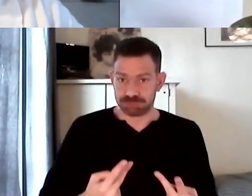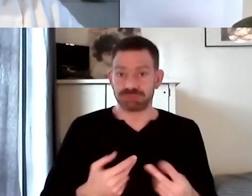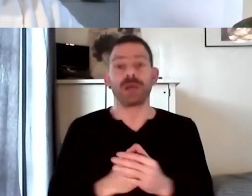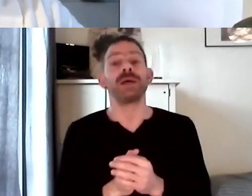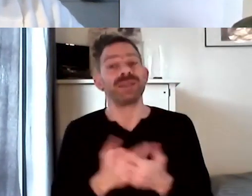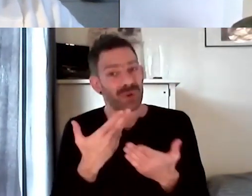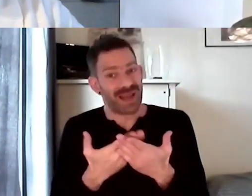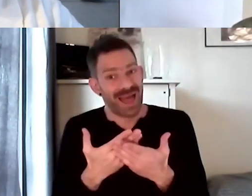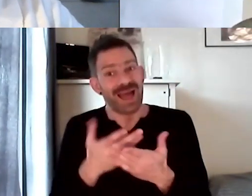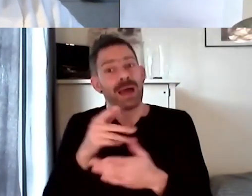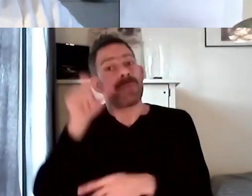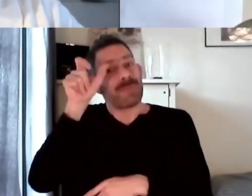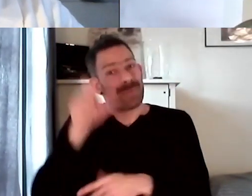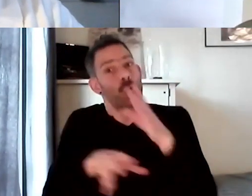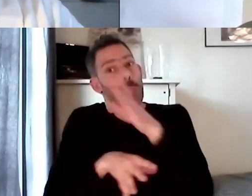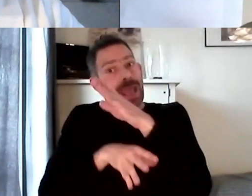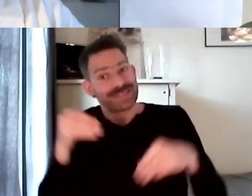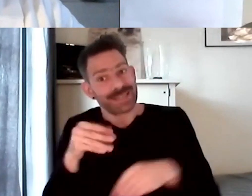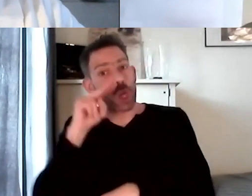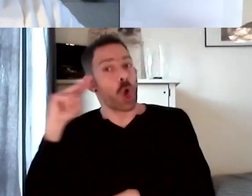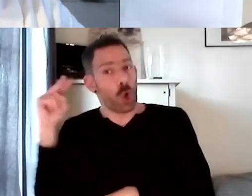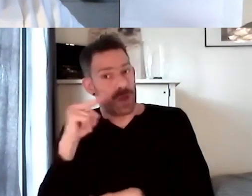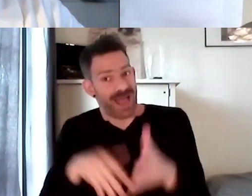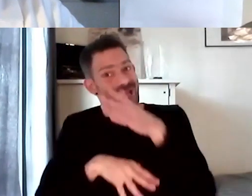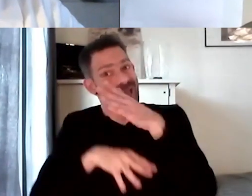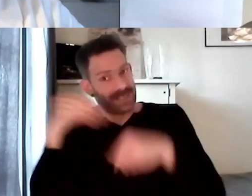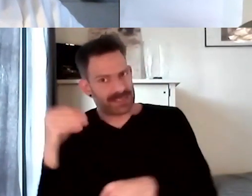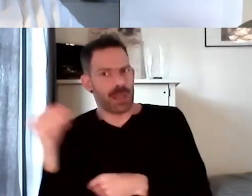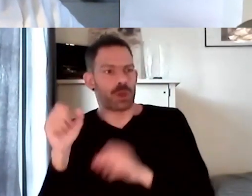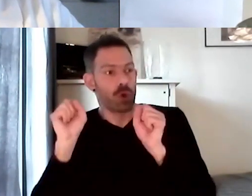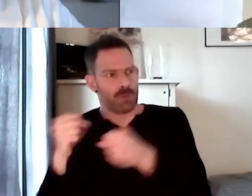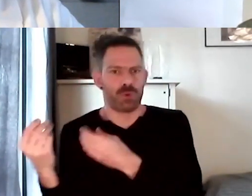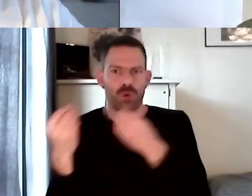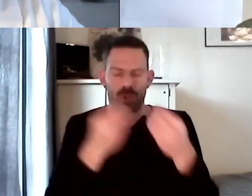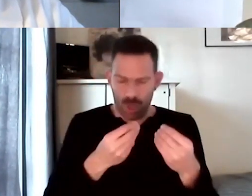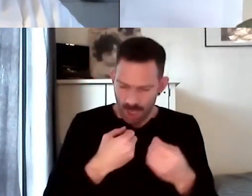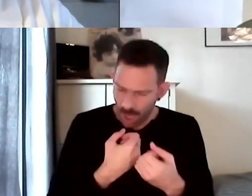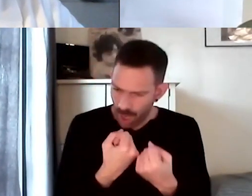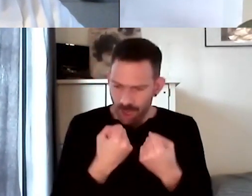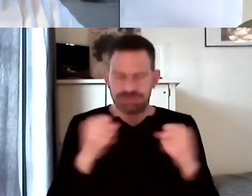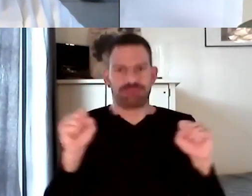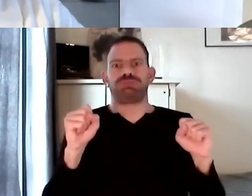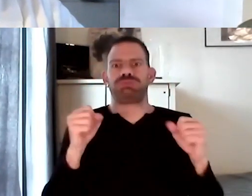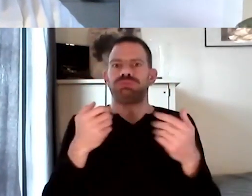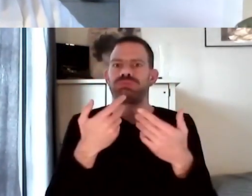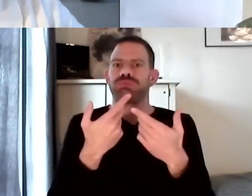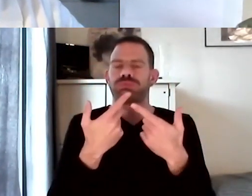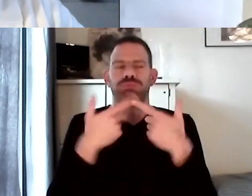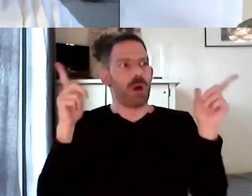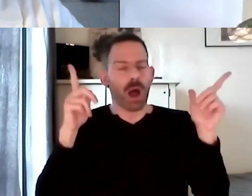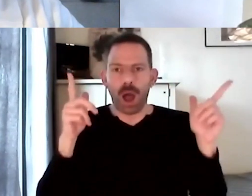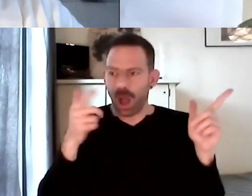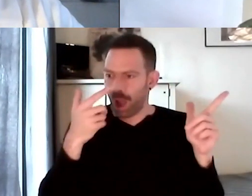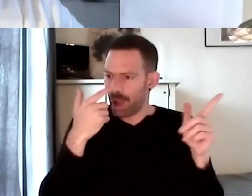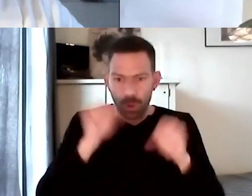vraiment libérateur. L'effet miroir, un retour sur soi-même, doit aider à passer un cap. Et cela